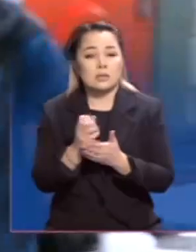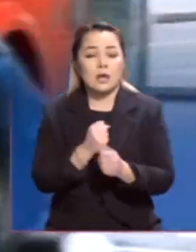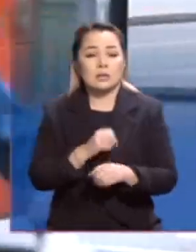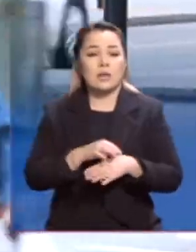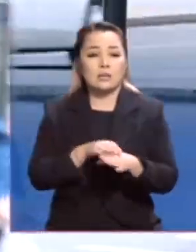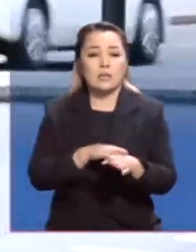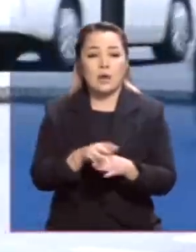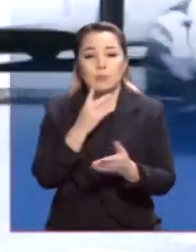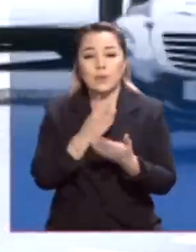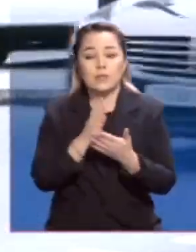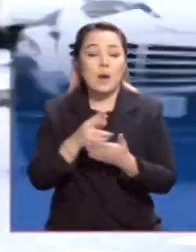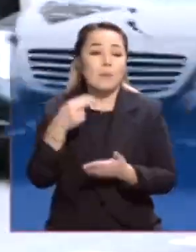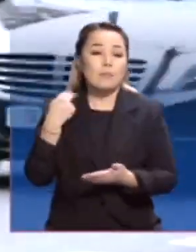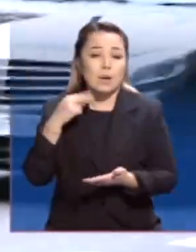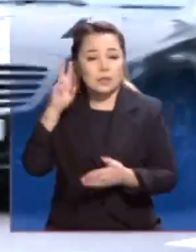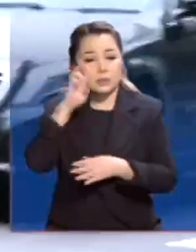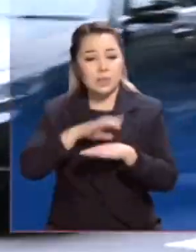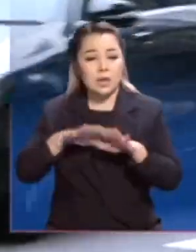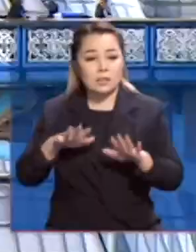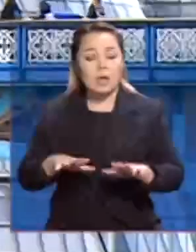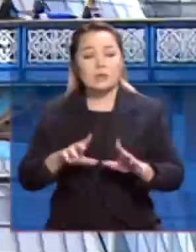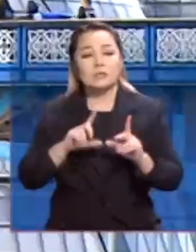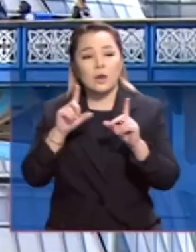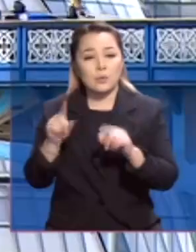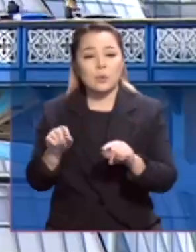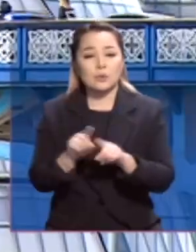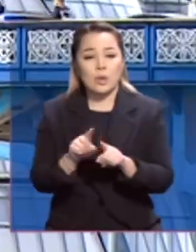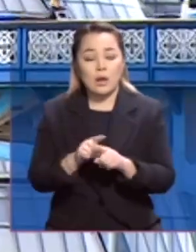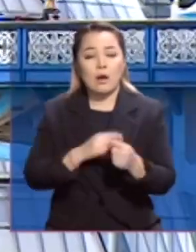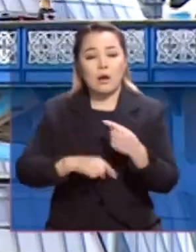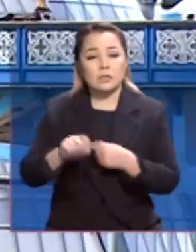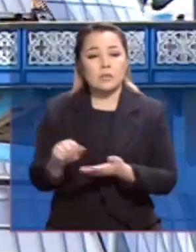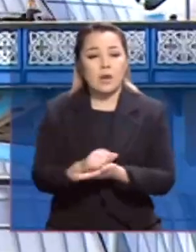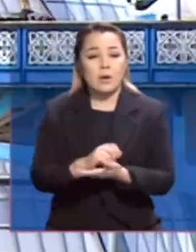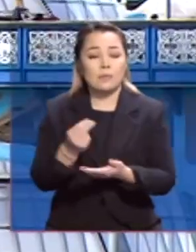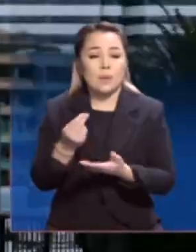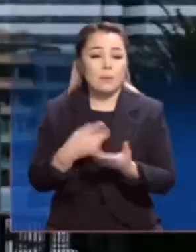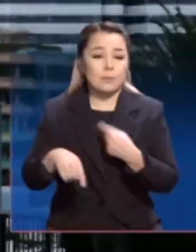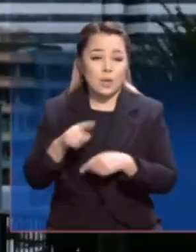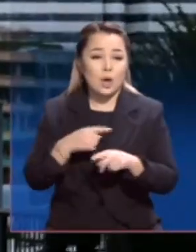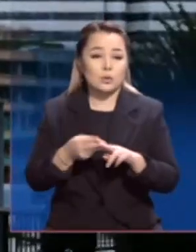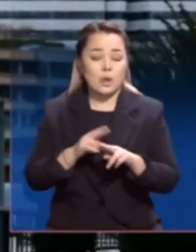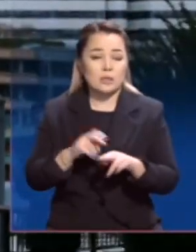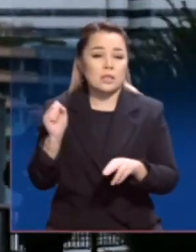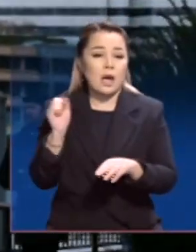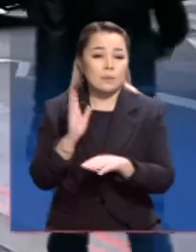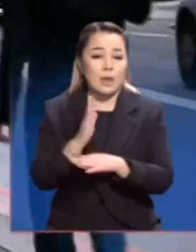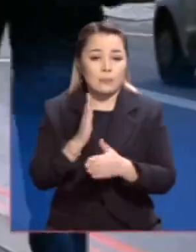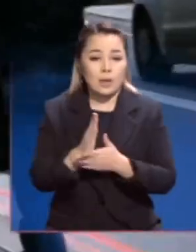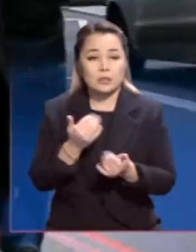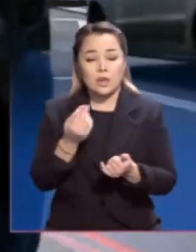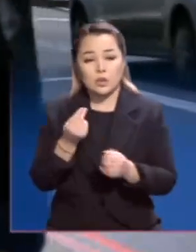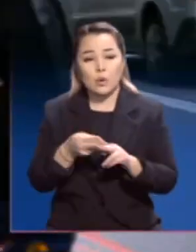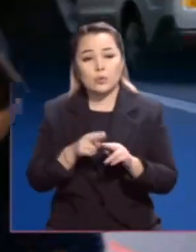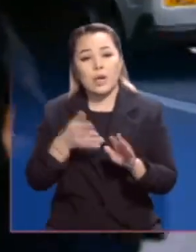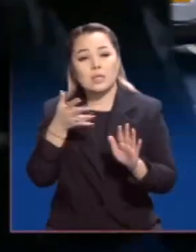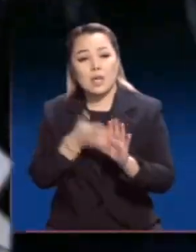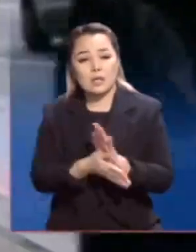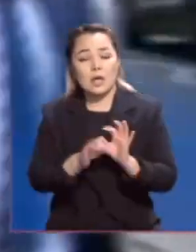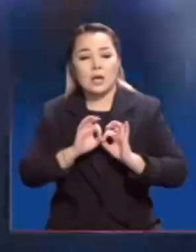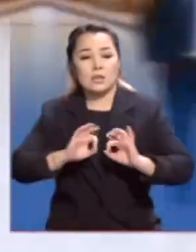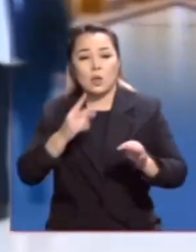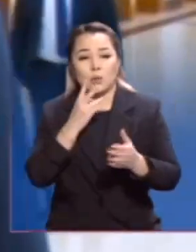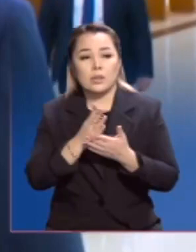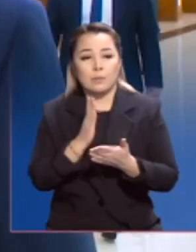сұрау салынады. Президент елден заңсыз шығарылған барлық активті қайтаруға тапсырма берді. Бұл ақша азаматтардың игілігіне жұмсалатынын